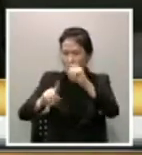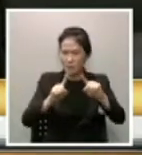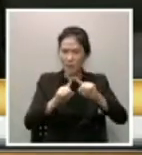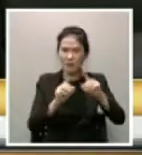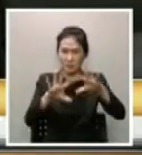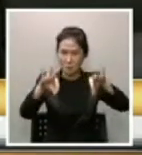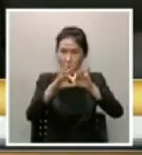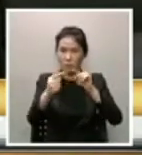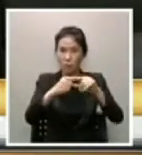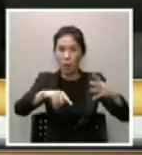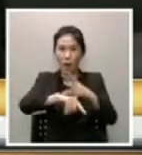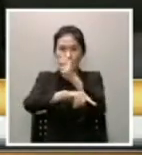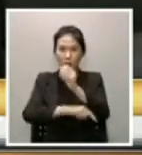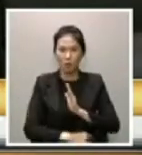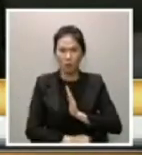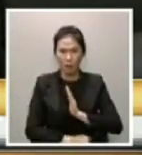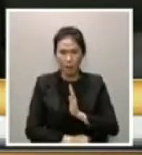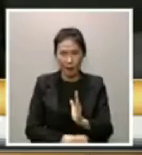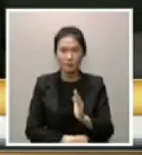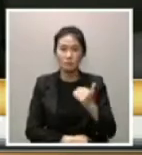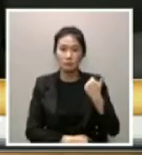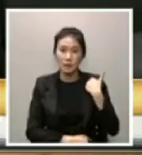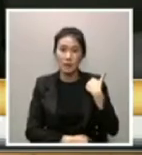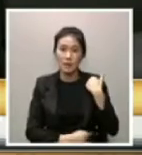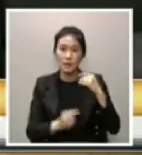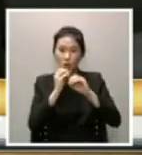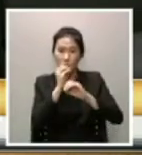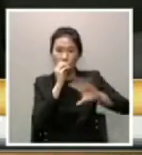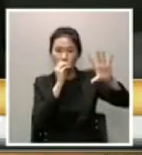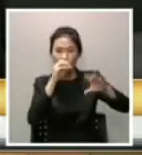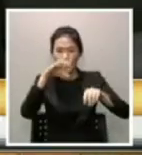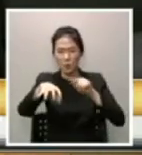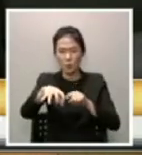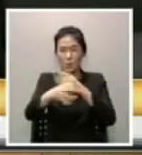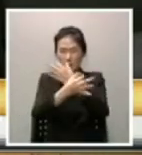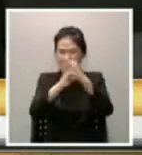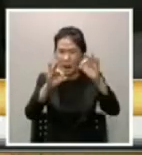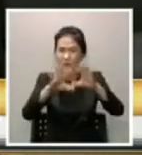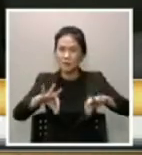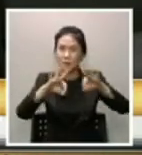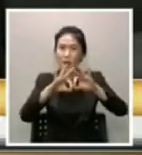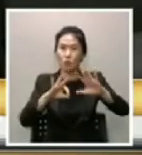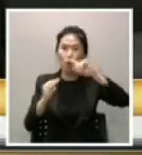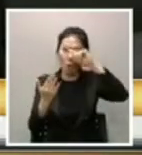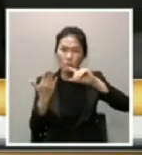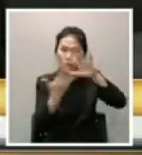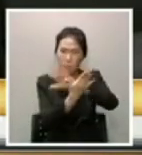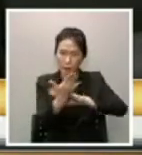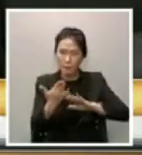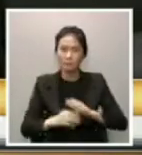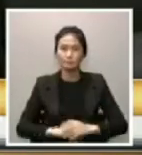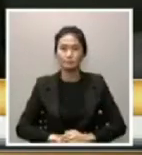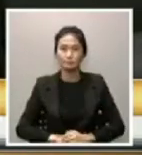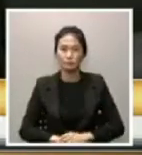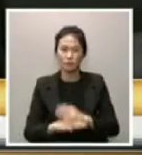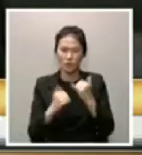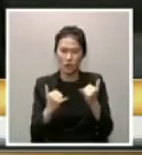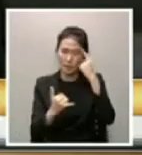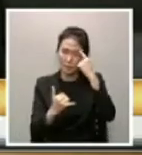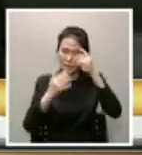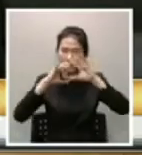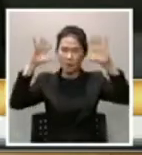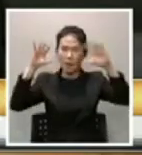ทางการเมืองหรือเรียกได้ว่ากสทช.นับเป็นอีกหนึ่งองค์กรอิสระที่สำคัญของประเทศไทยครับและนั่นคือสิ่งที่รัฐบาล